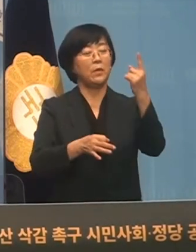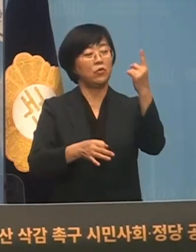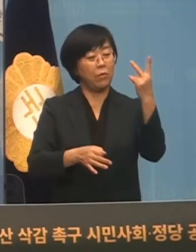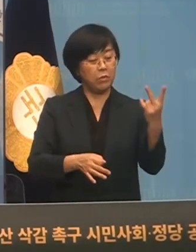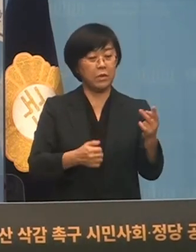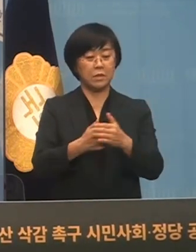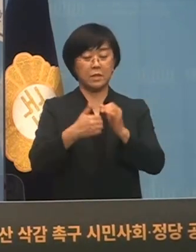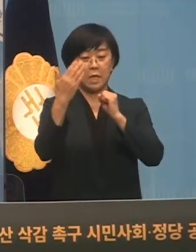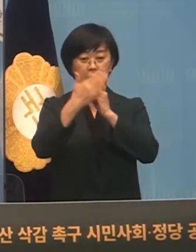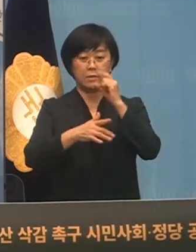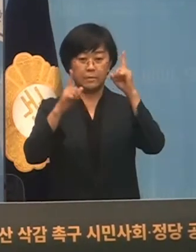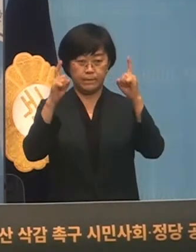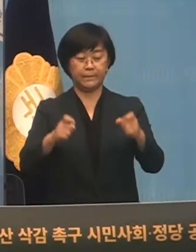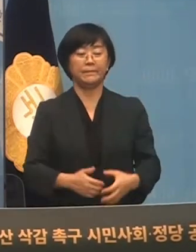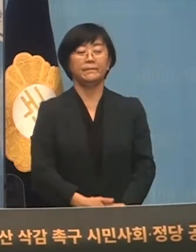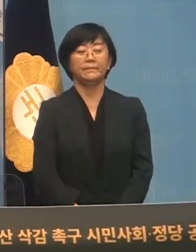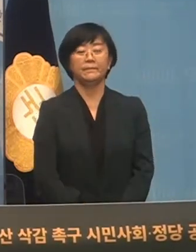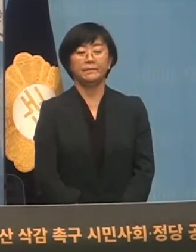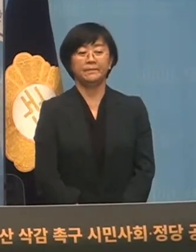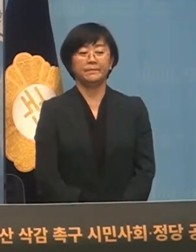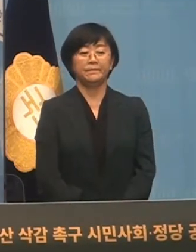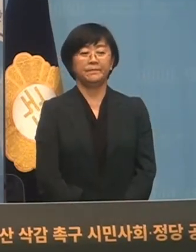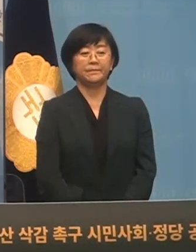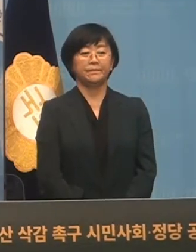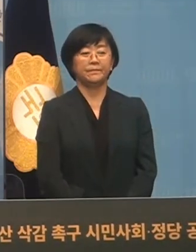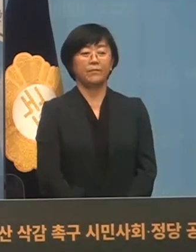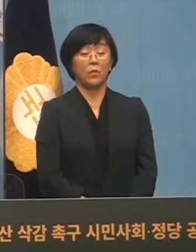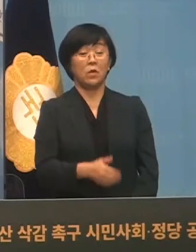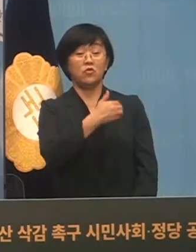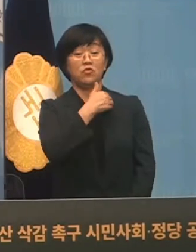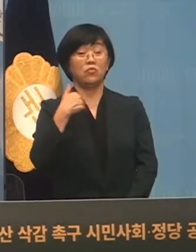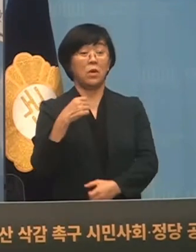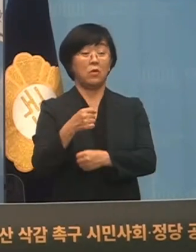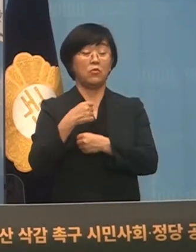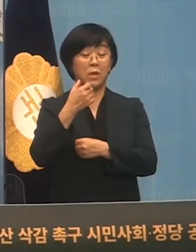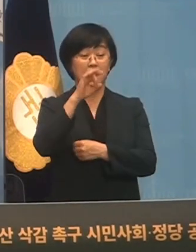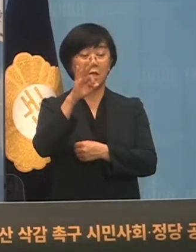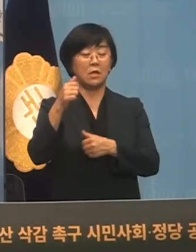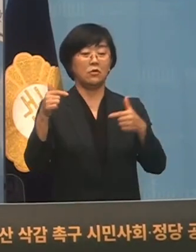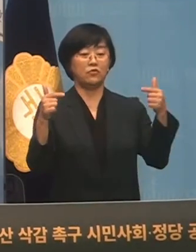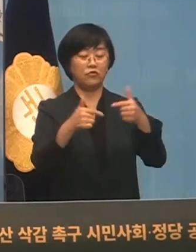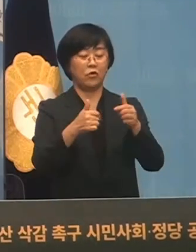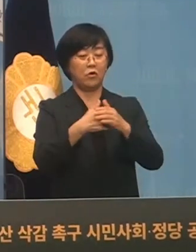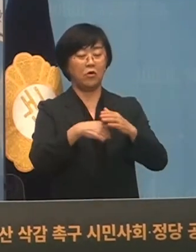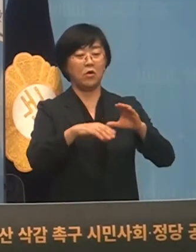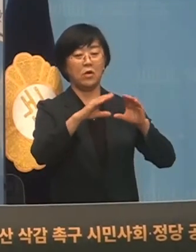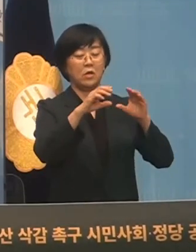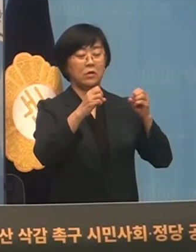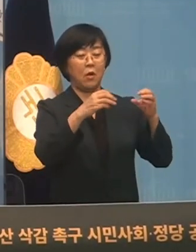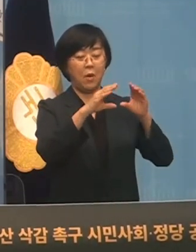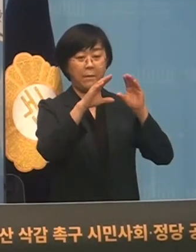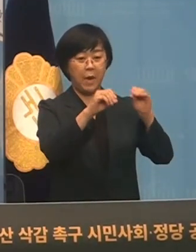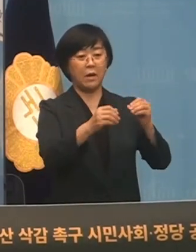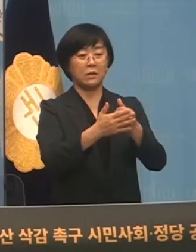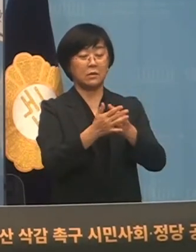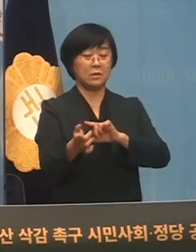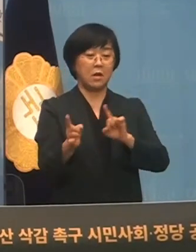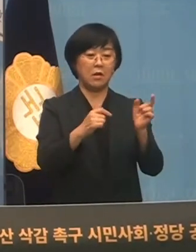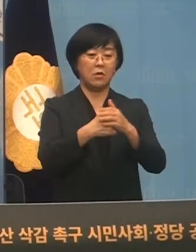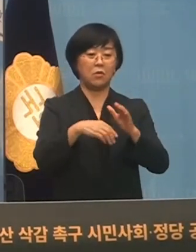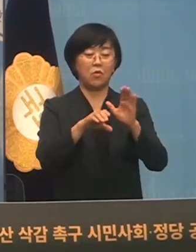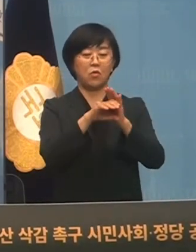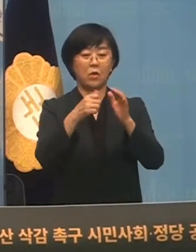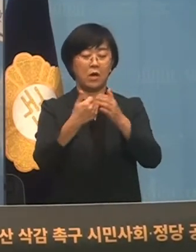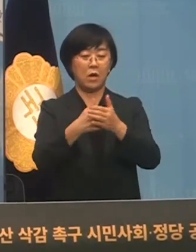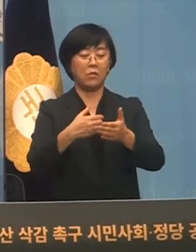수 있는 시간을 마련하도록 하겠습니다. 기자회견문, 충분한 국방 예산을 줄여 중단된 남북 대화를 살리고 부족한 코로나 19